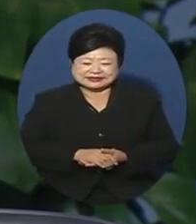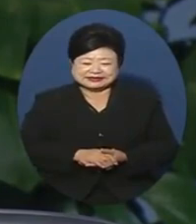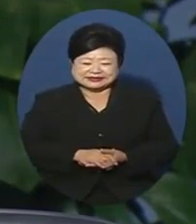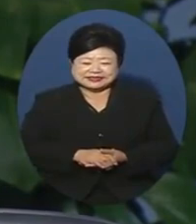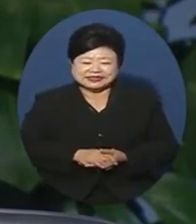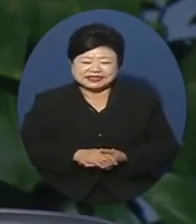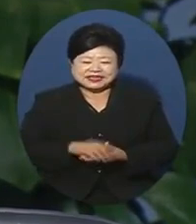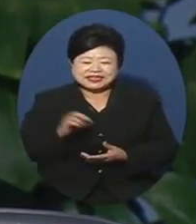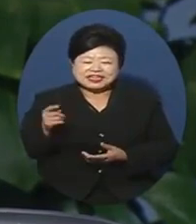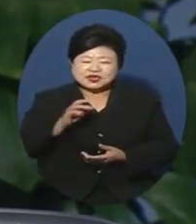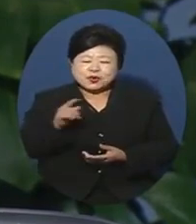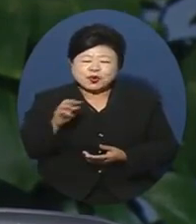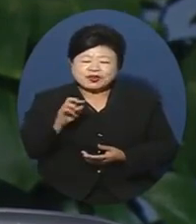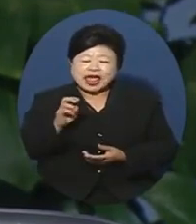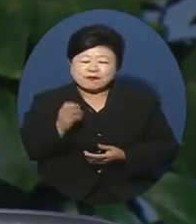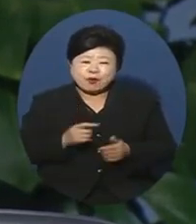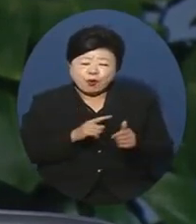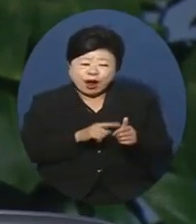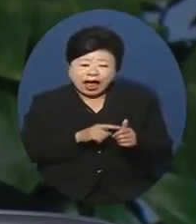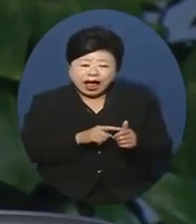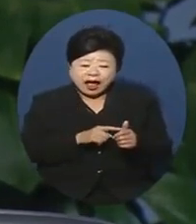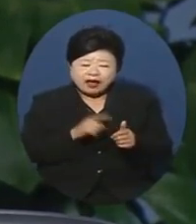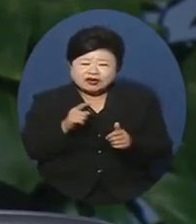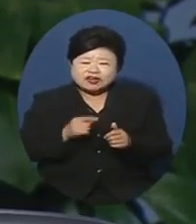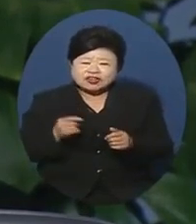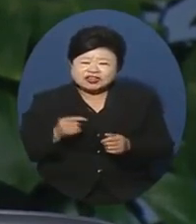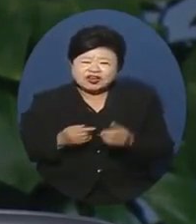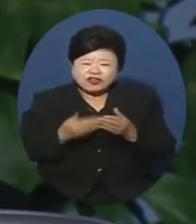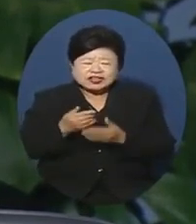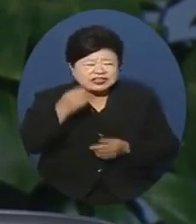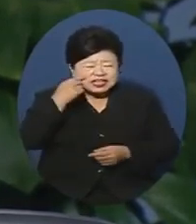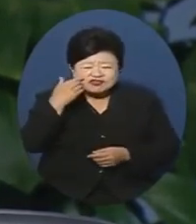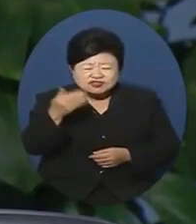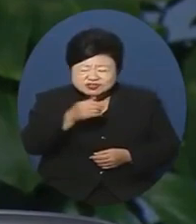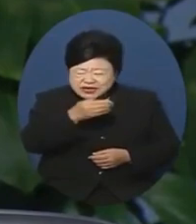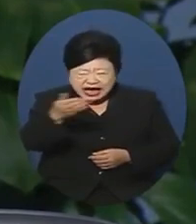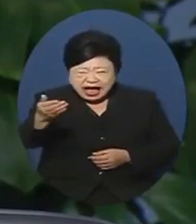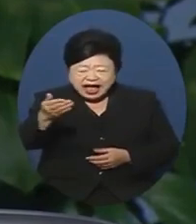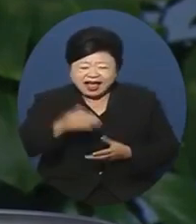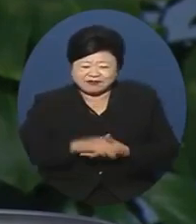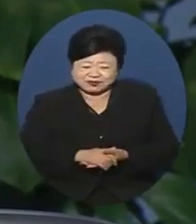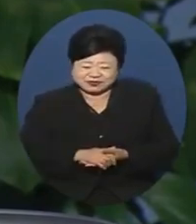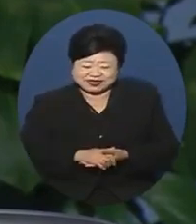그런데 뭐가 그런 일이 어떻게 있을 수가 있습니까?